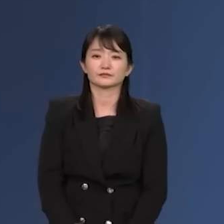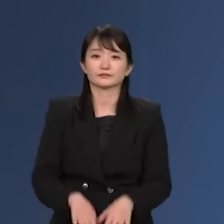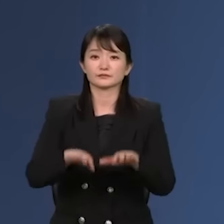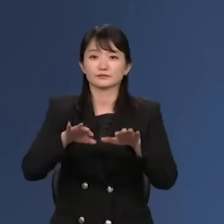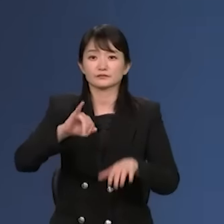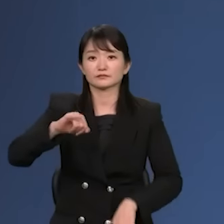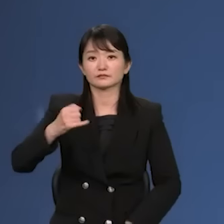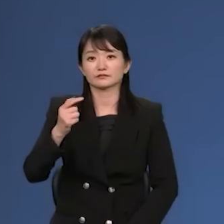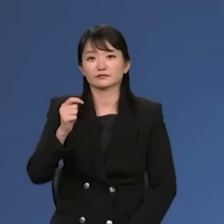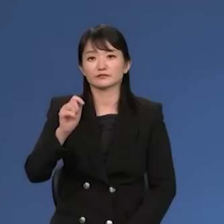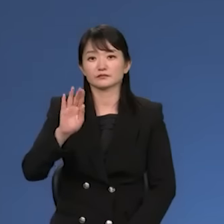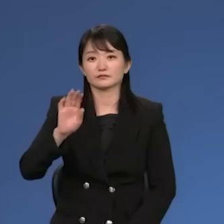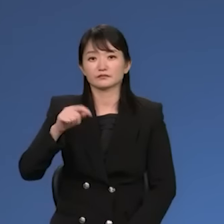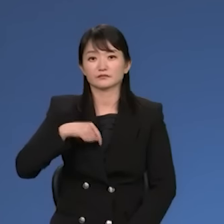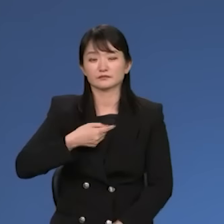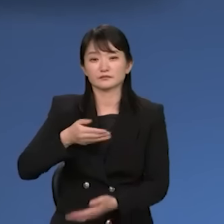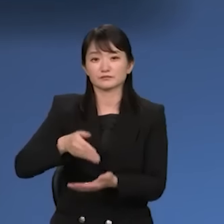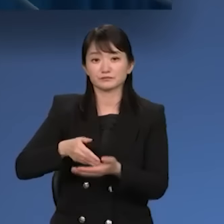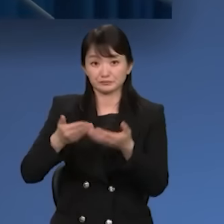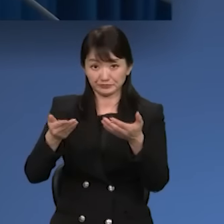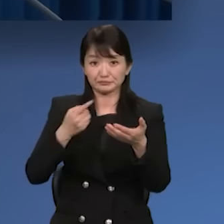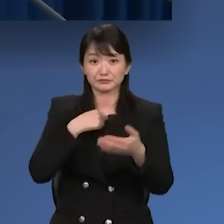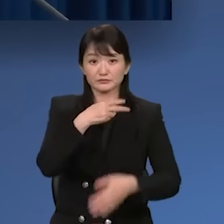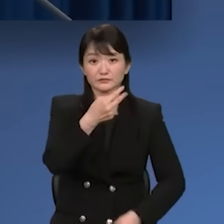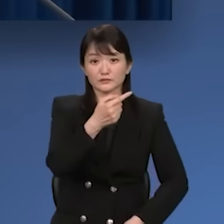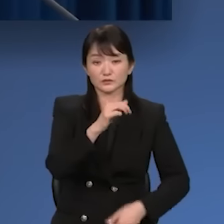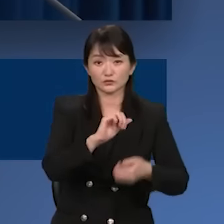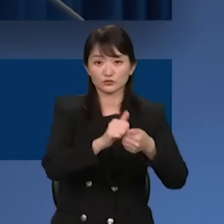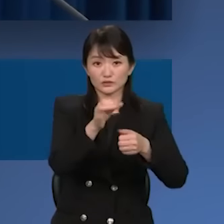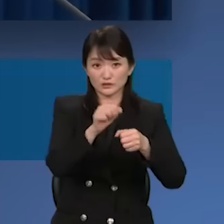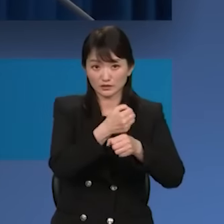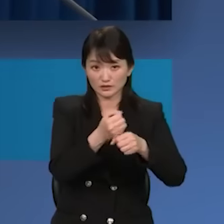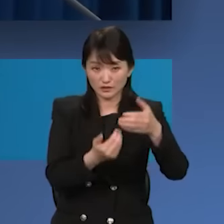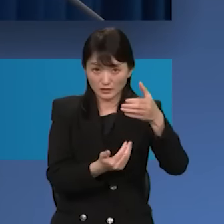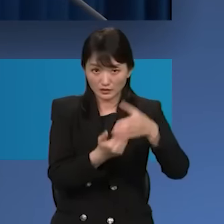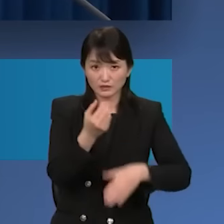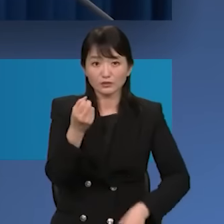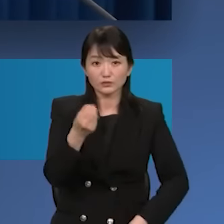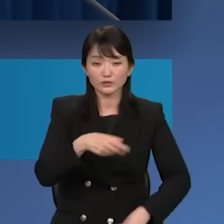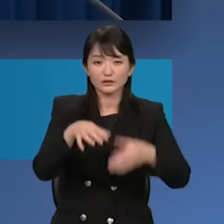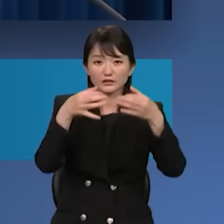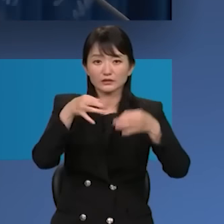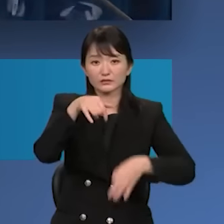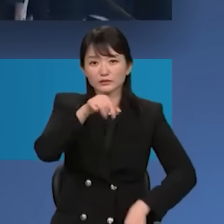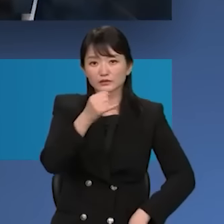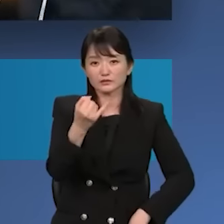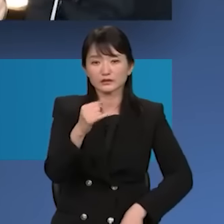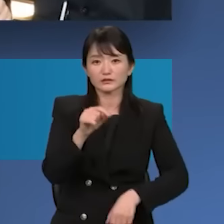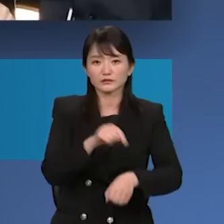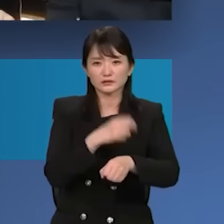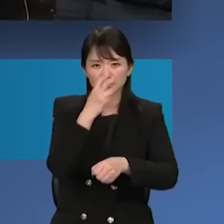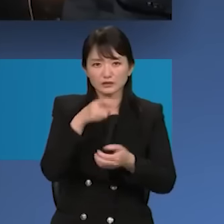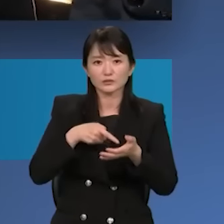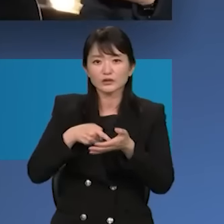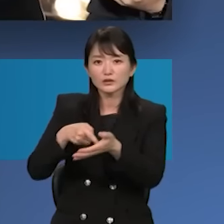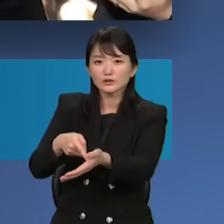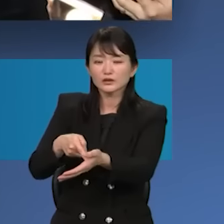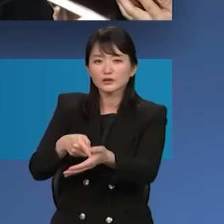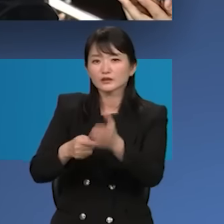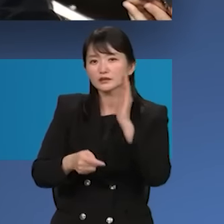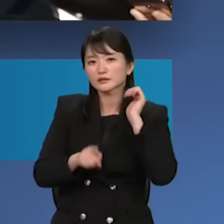이번엔 저희 JTBC가 단독 보도해드렸던 도이치모터스 주가 조작 사건 등 김건희 여사 특검 요구에 대한 대통령의